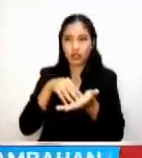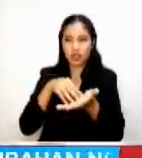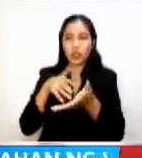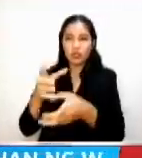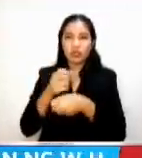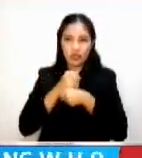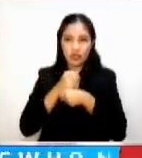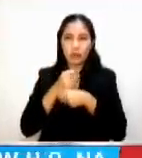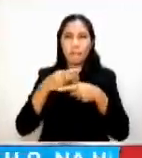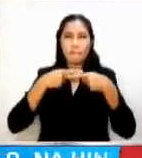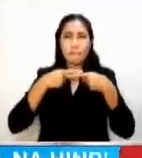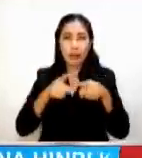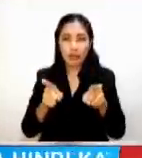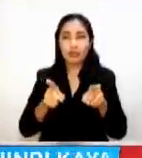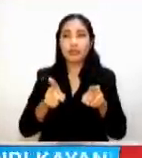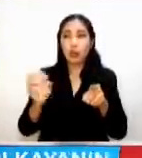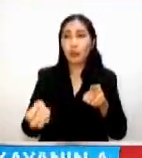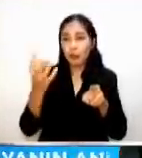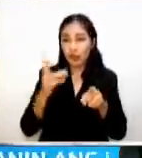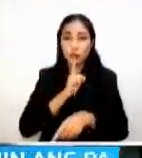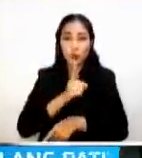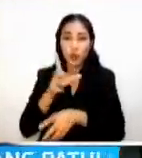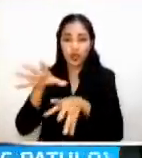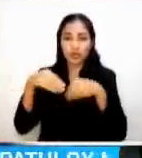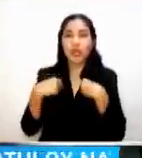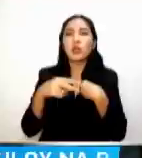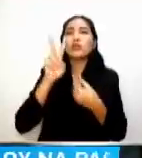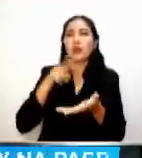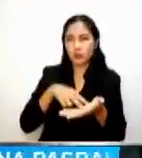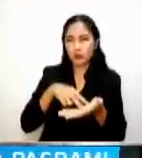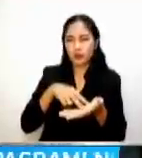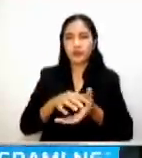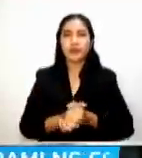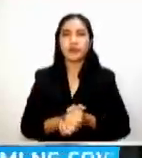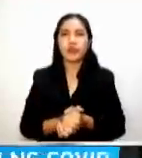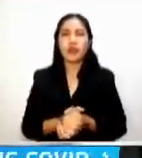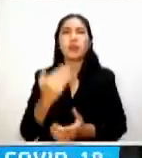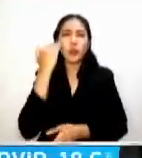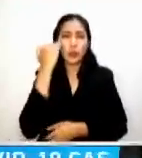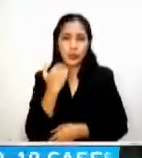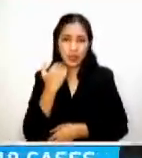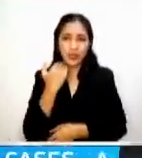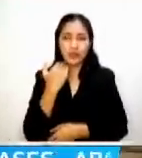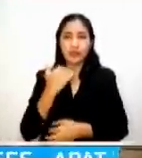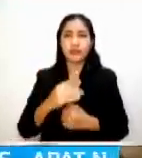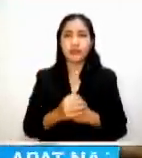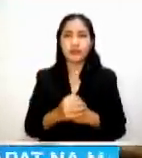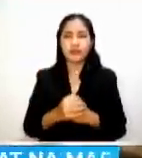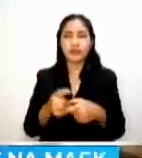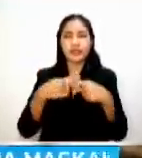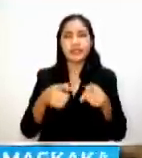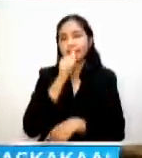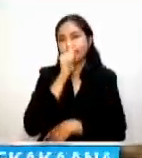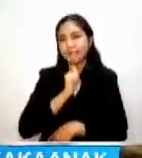niya, 2,000 piso lang. Sa akin, medyo kulang kasi walang mga pasok ngayon. Kaso wala naman tayong magawa eh. Ang sabi